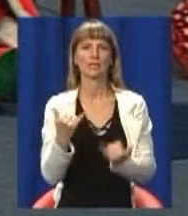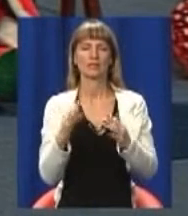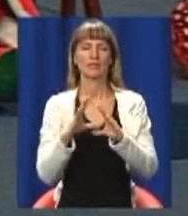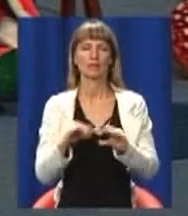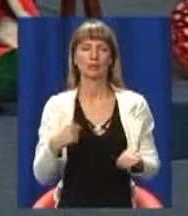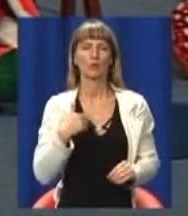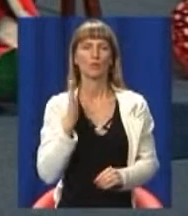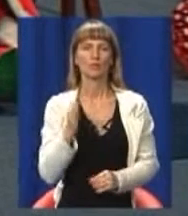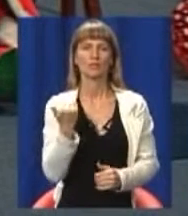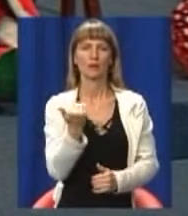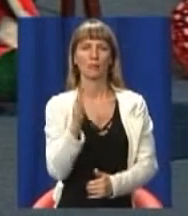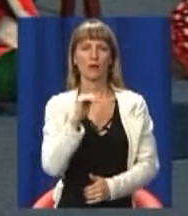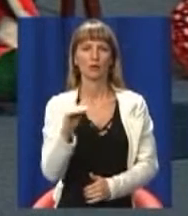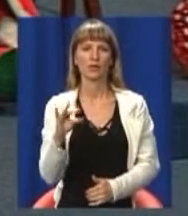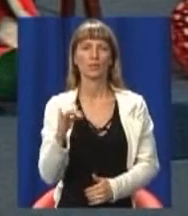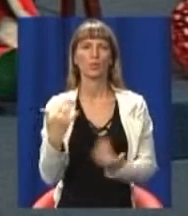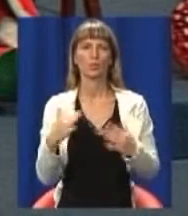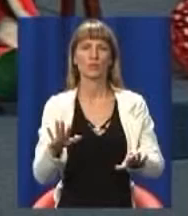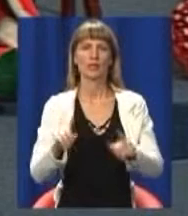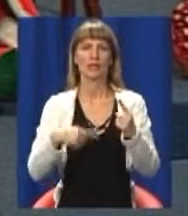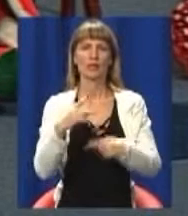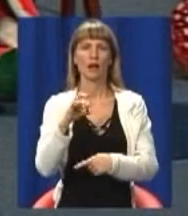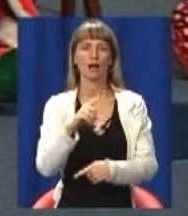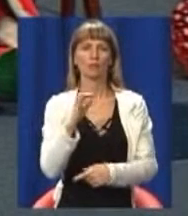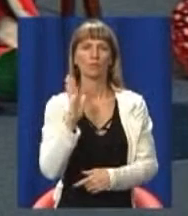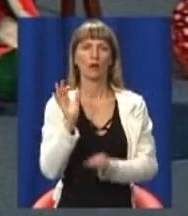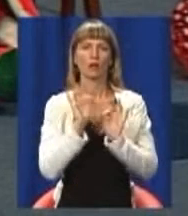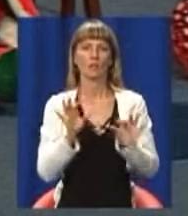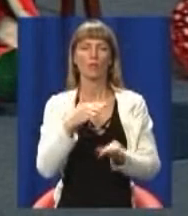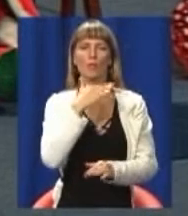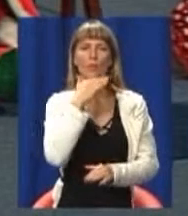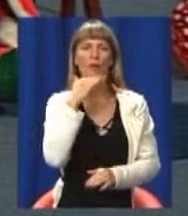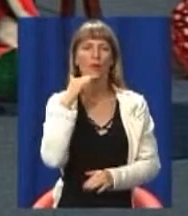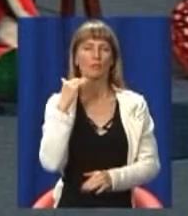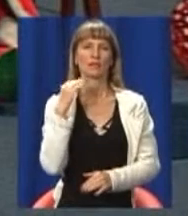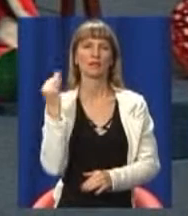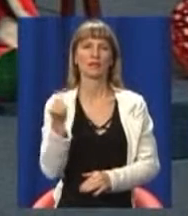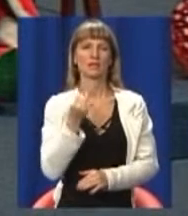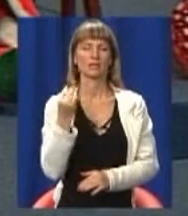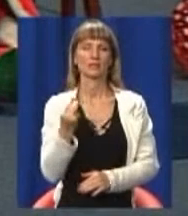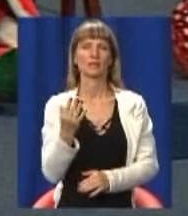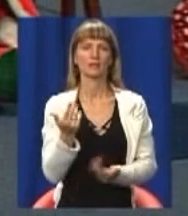все. Ми будемо з вами прощатися. І вже наступного разу будемо розповідати багато-багато